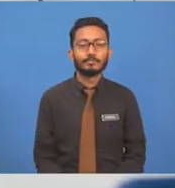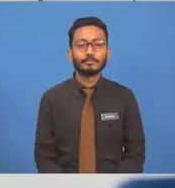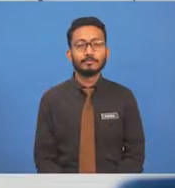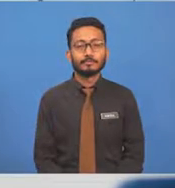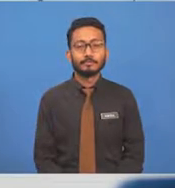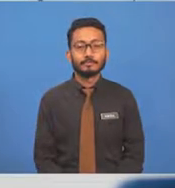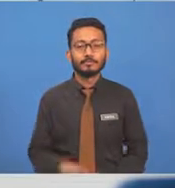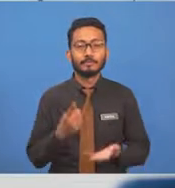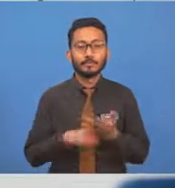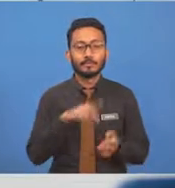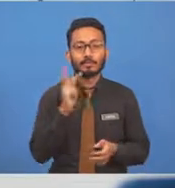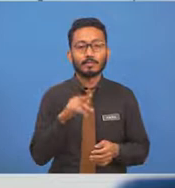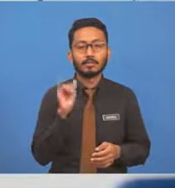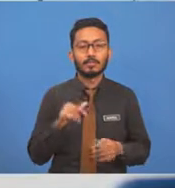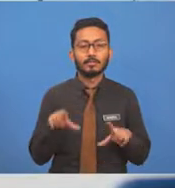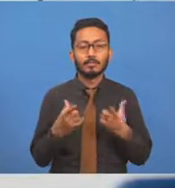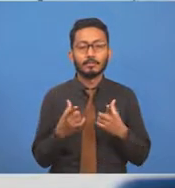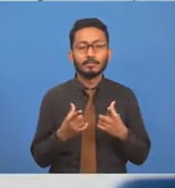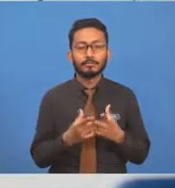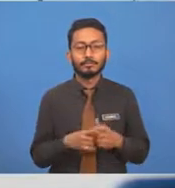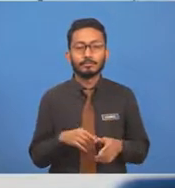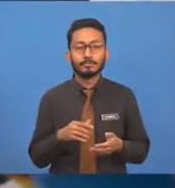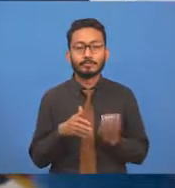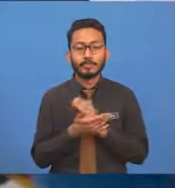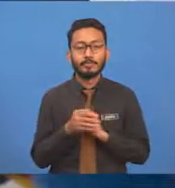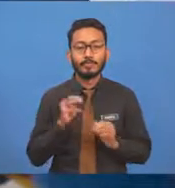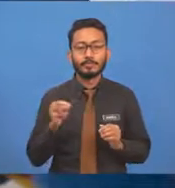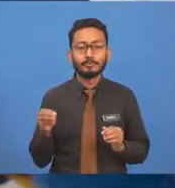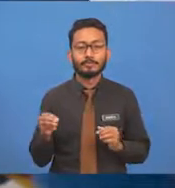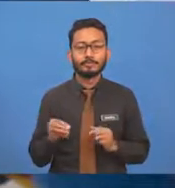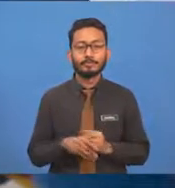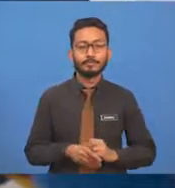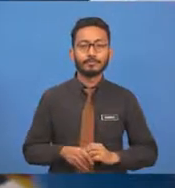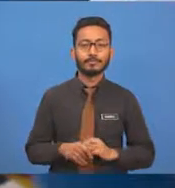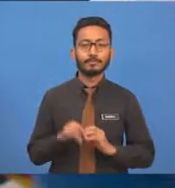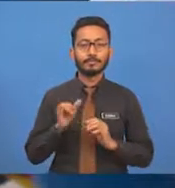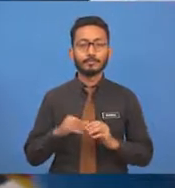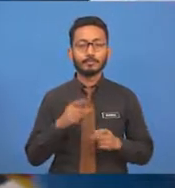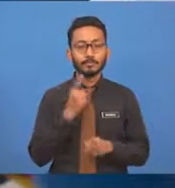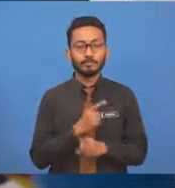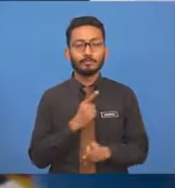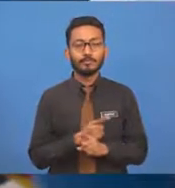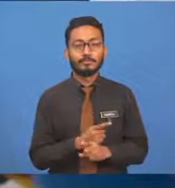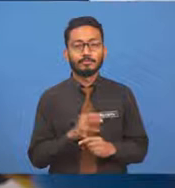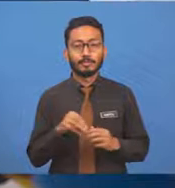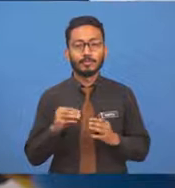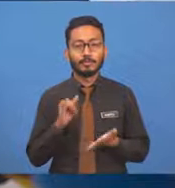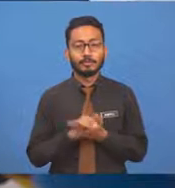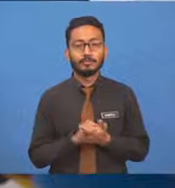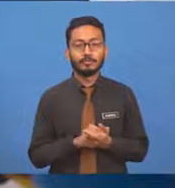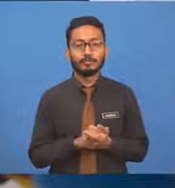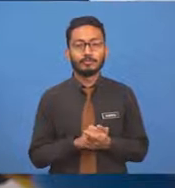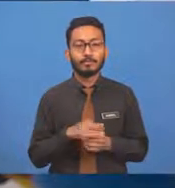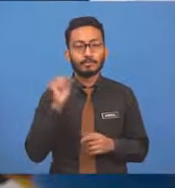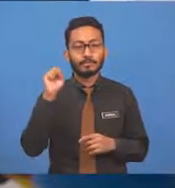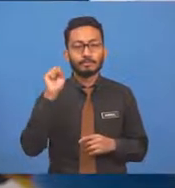Apakah yang dilakukan oleh beberapa murid tersebut? Ya, bagus, murid-murid. Murid tersebut mengetuk pintu